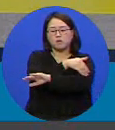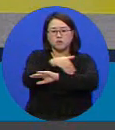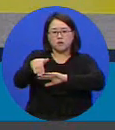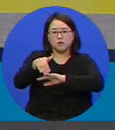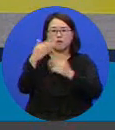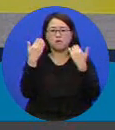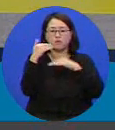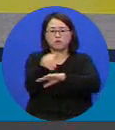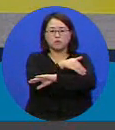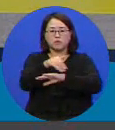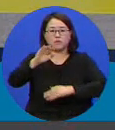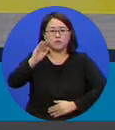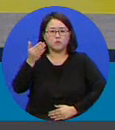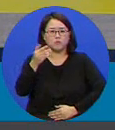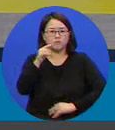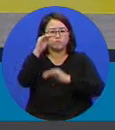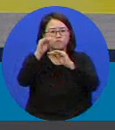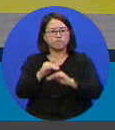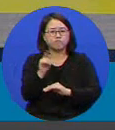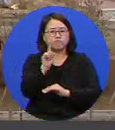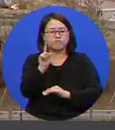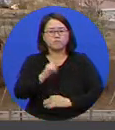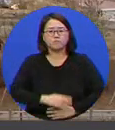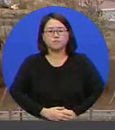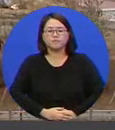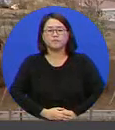기자가 취재했습니다.